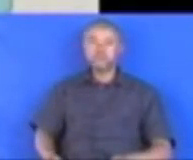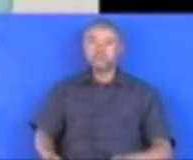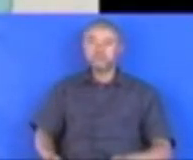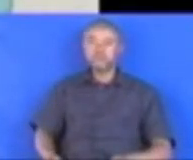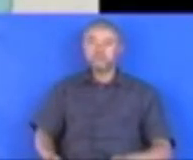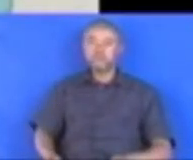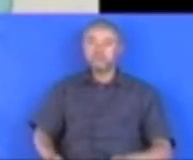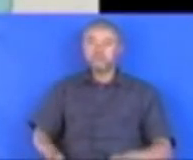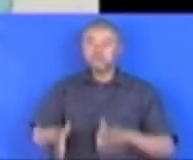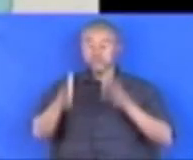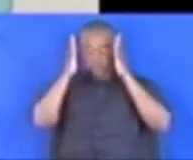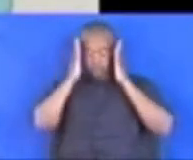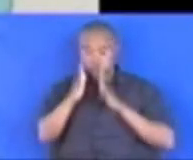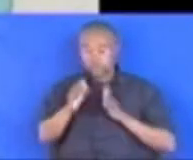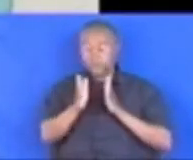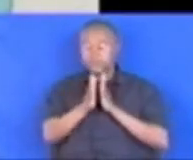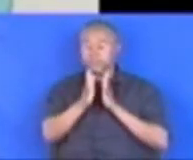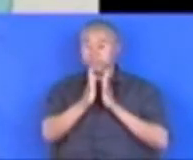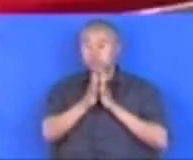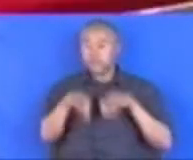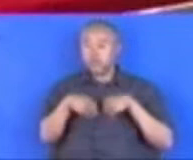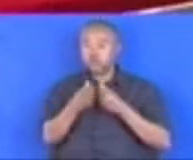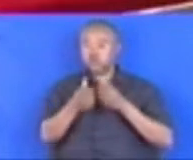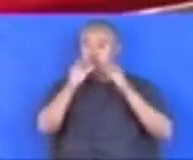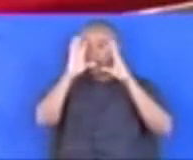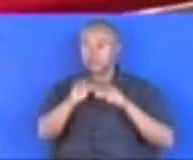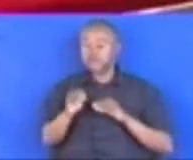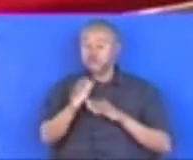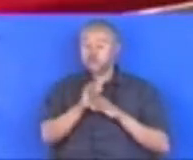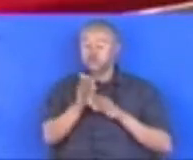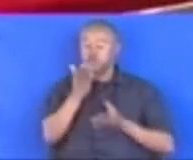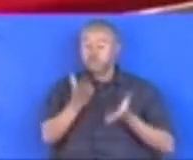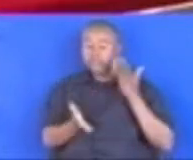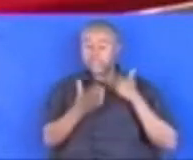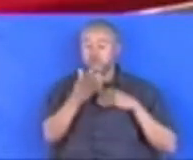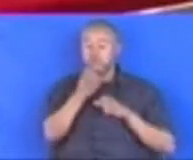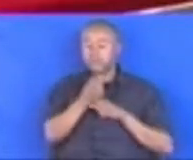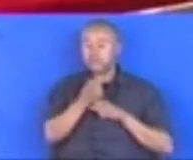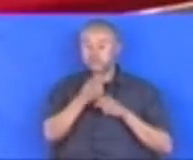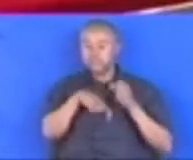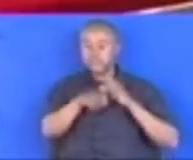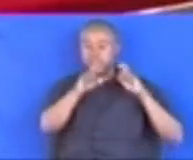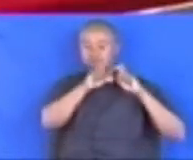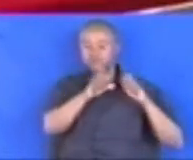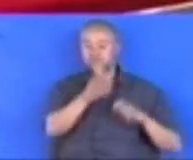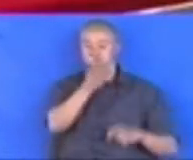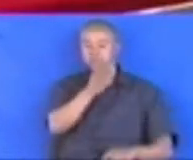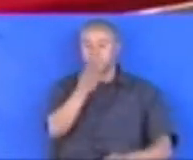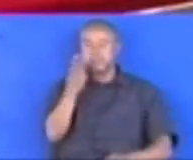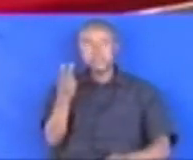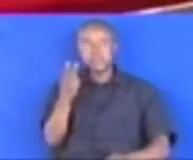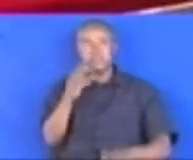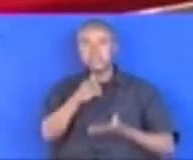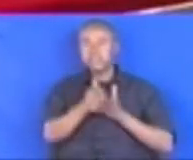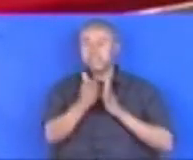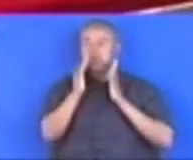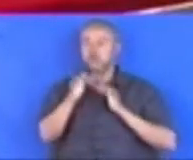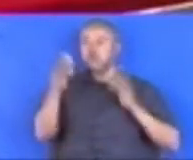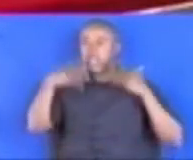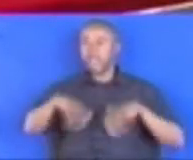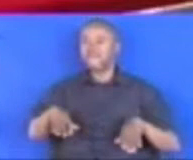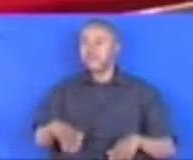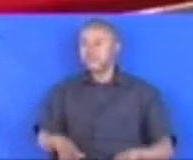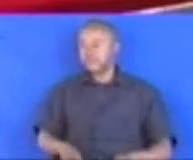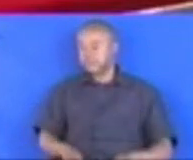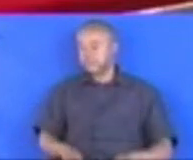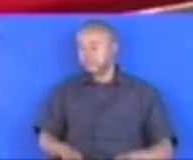Mheshimiwa Naibu Spika, naomba kutoa taarifa ya yaliyokuwa makadirio ya mapato fungu 52 idara kuu ya afya.